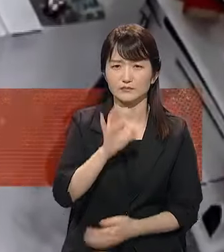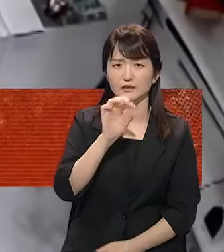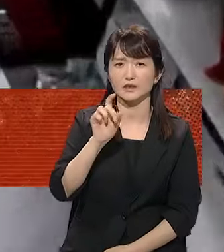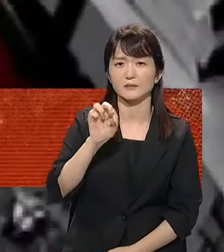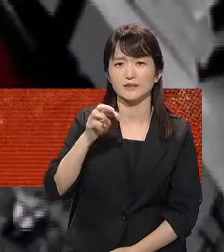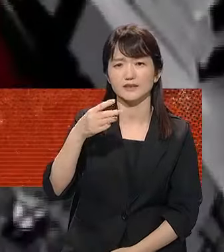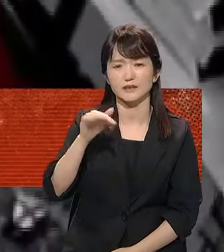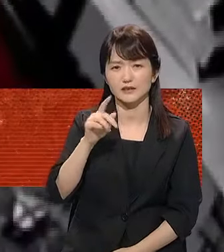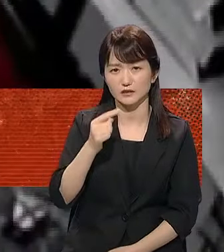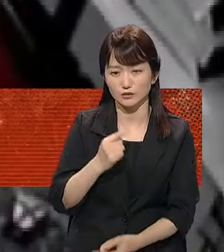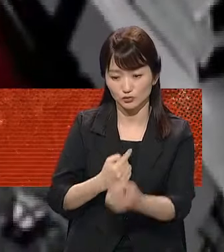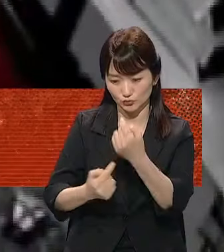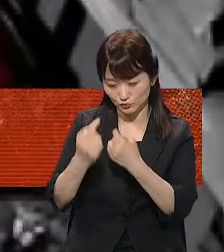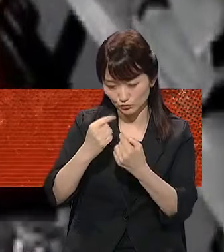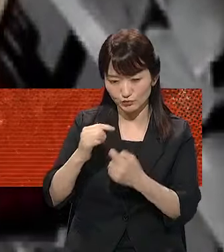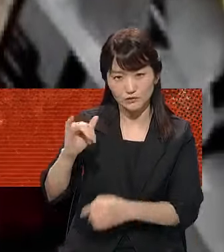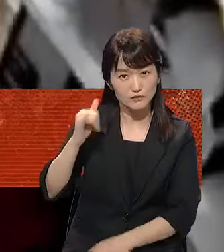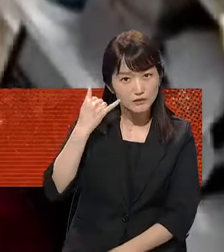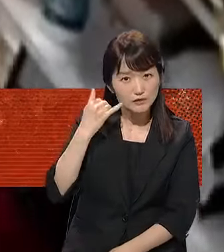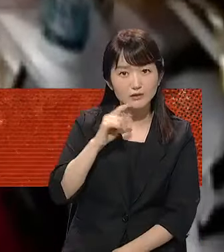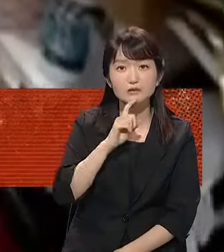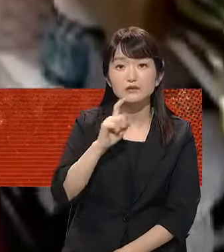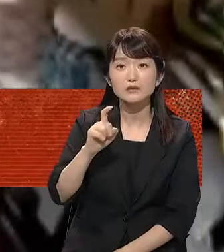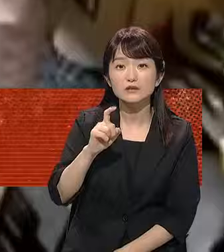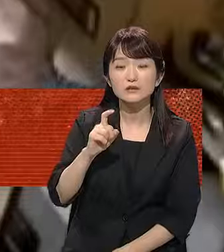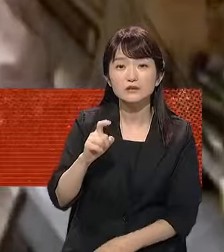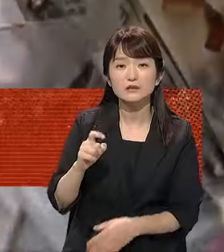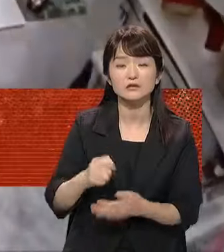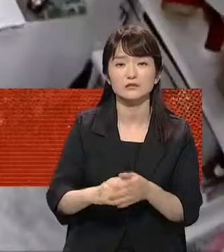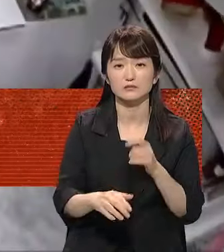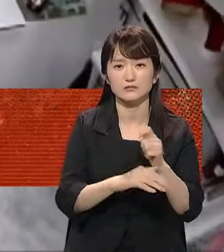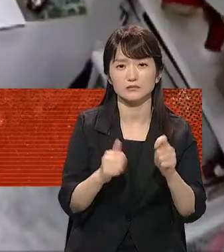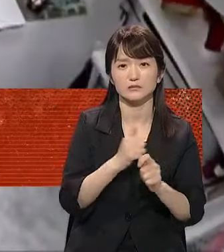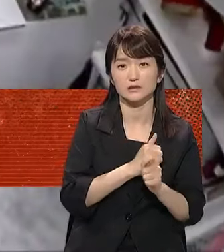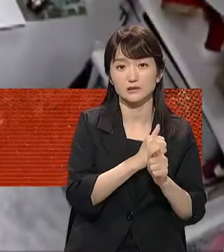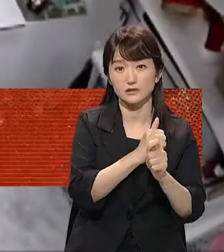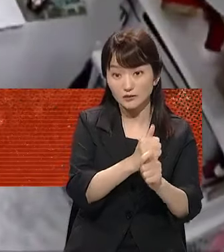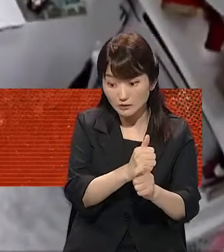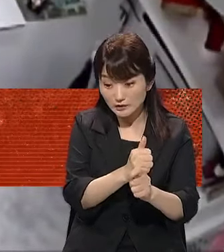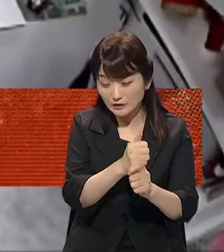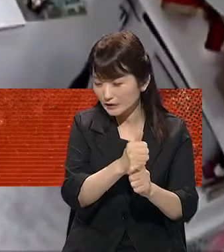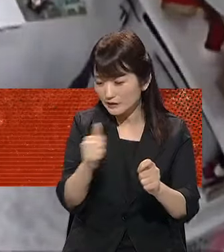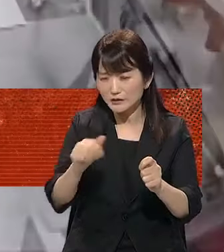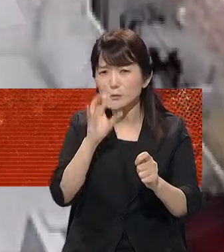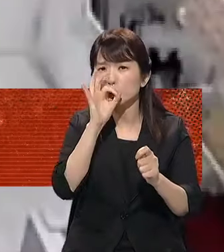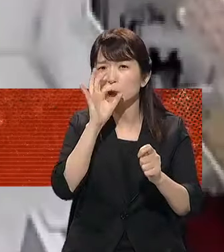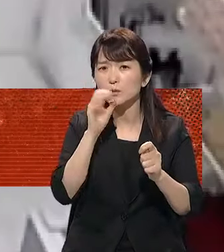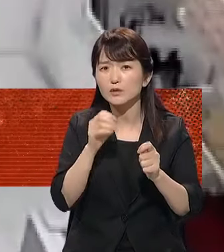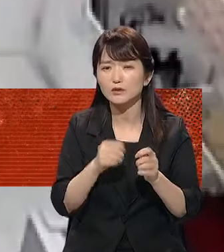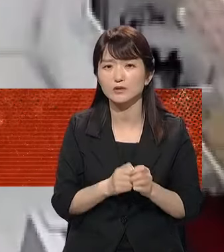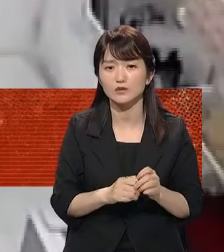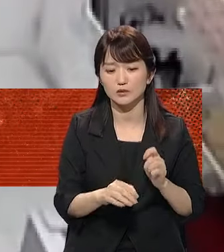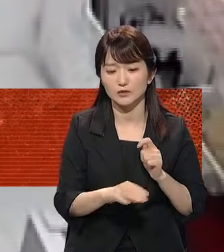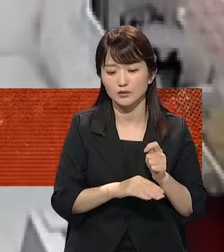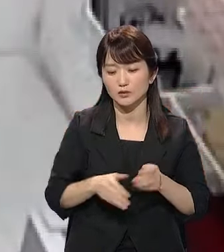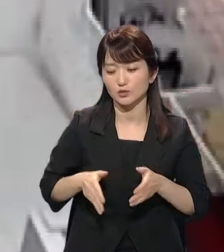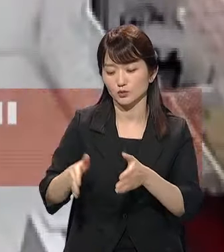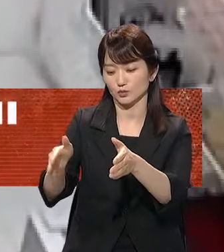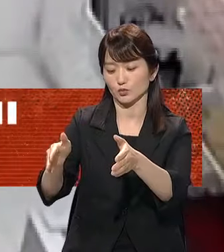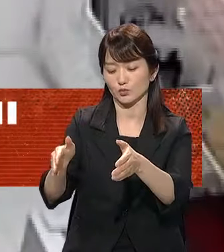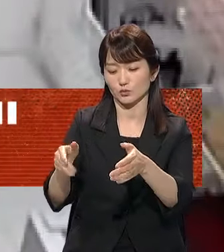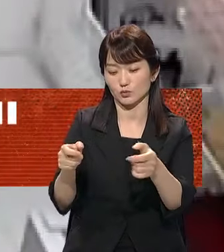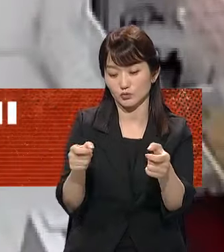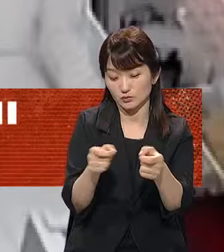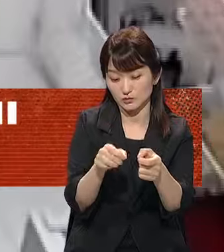연락을 받았습니다 그런데 10분 뒤에 손님에게 택시를 타고 있는데 중간에 내릴 수 없다면서 대로변에 커피를 놓아 달라